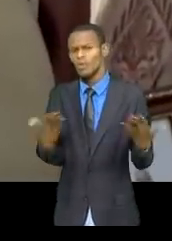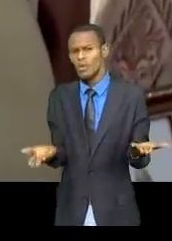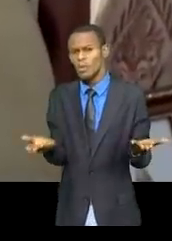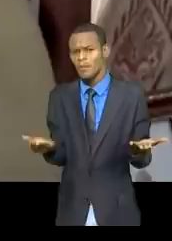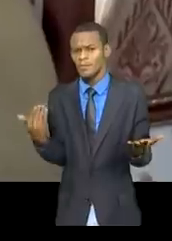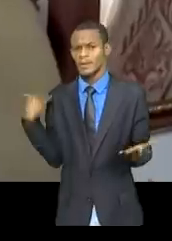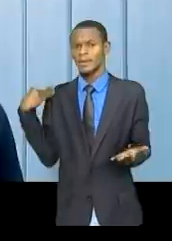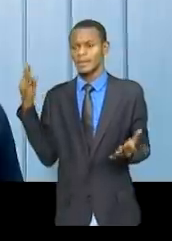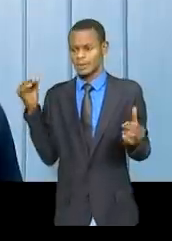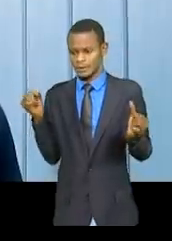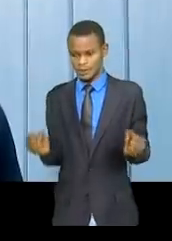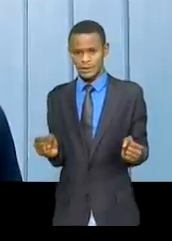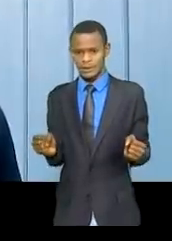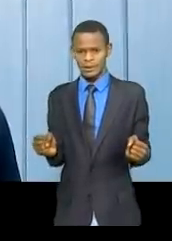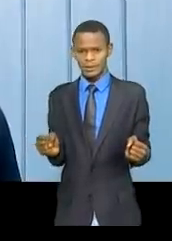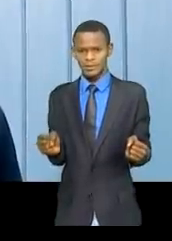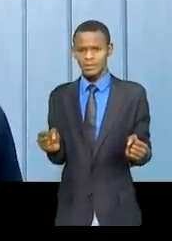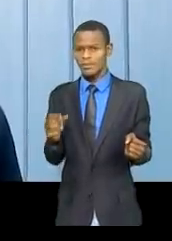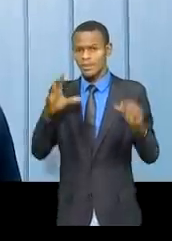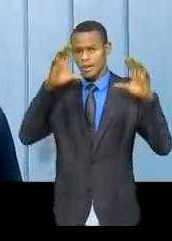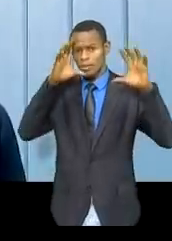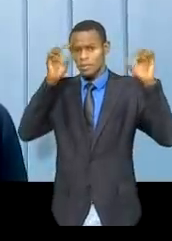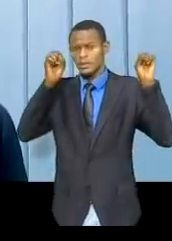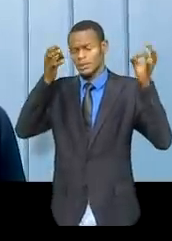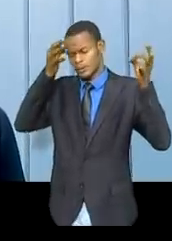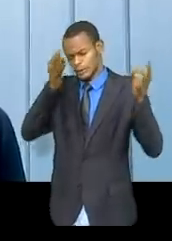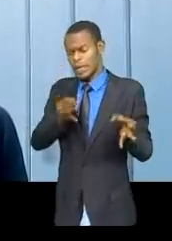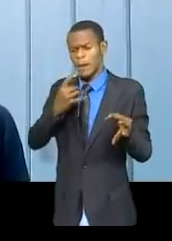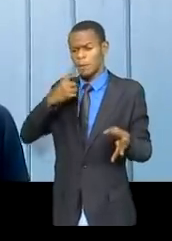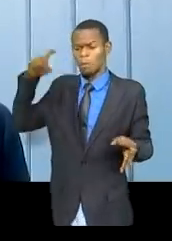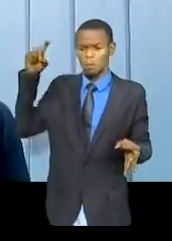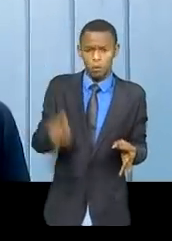la réussite et sorte cette population du gouffre?